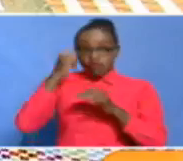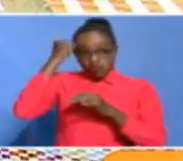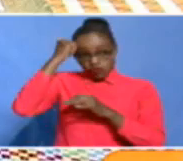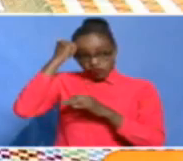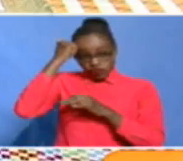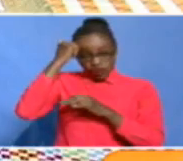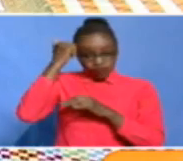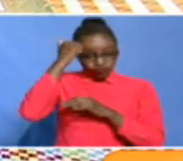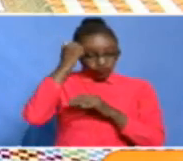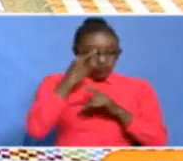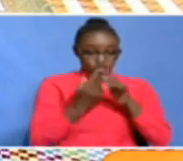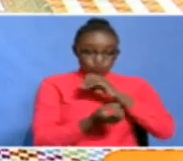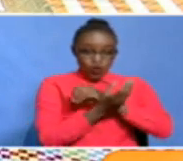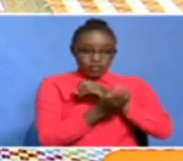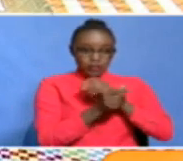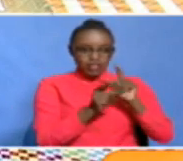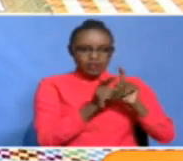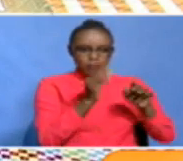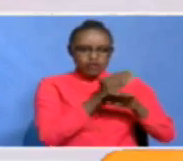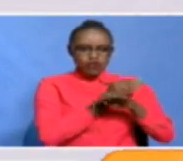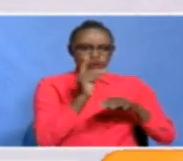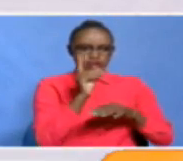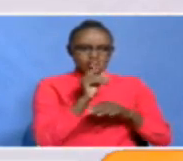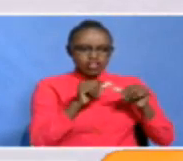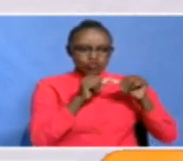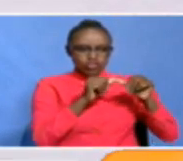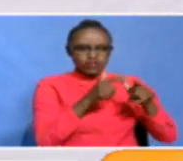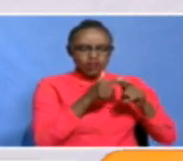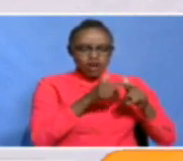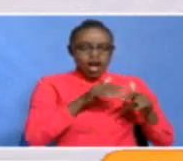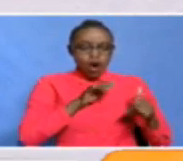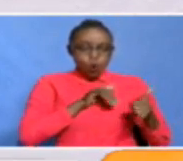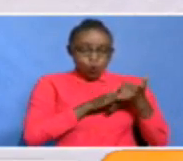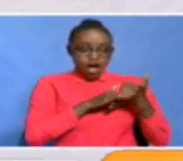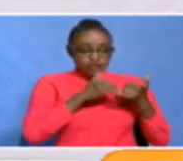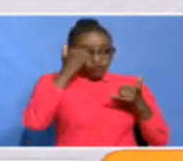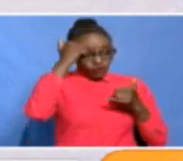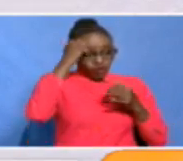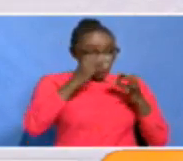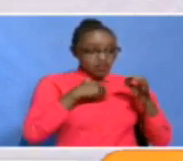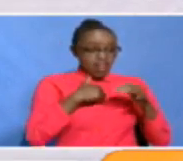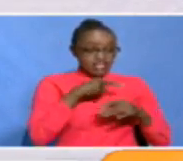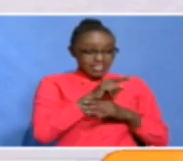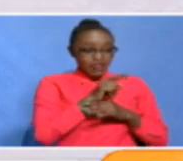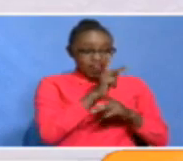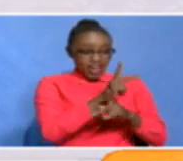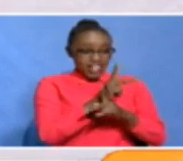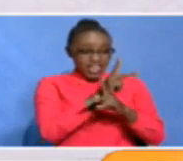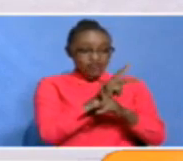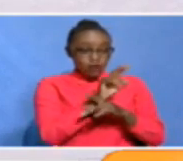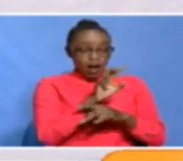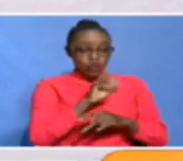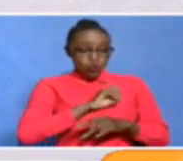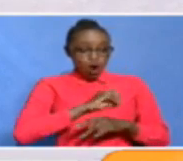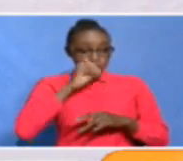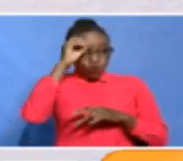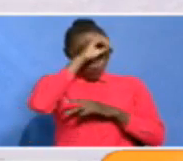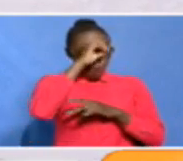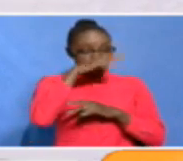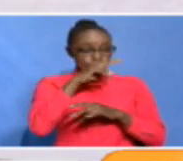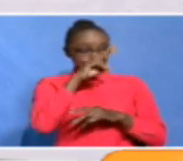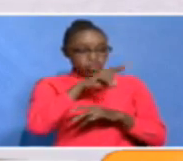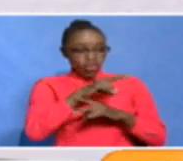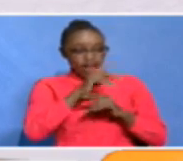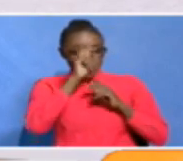Msafwari, ufafanua vizuri kama tuendelee, kwamba unasema mke aliye na elimu asipokuwa na tahadhari, kimtazamo wako anakuwa na dharau